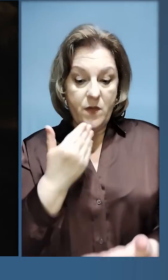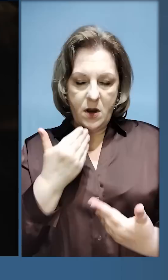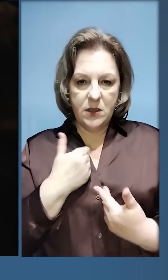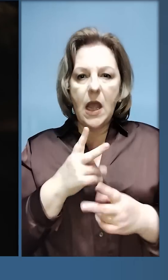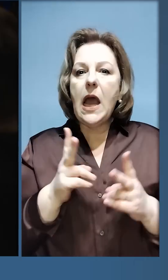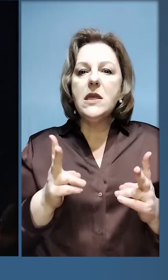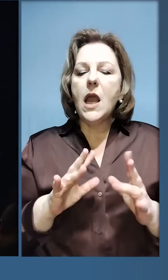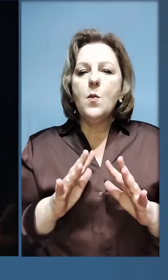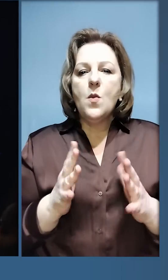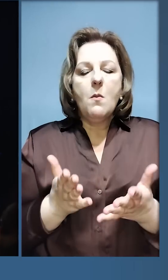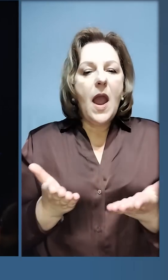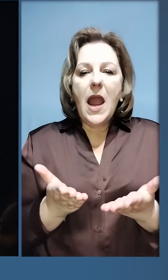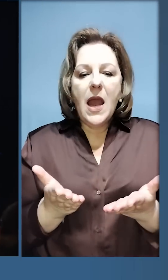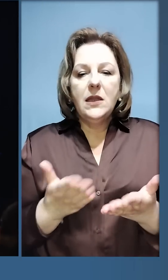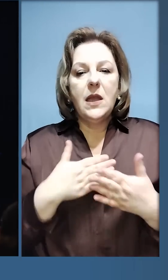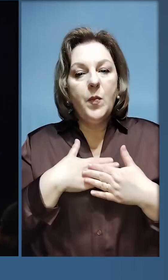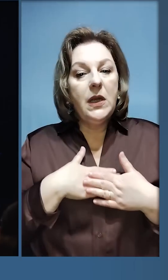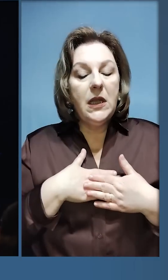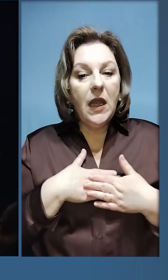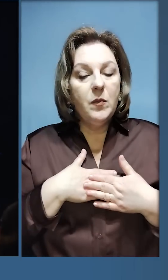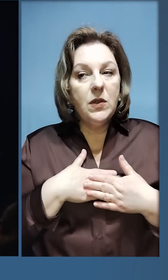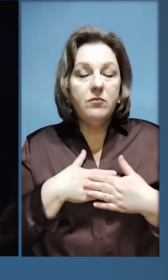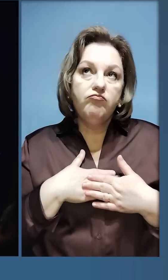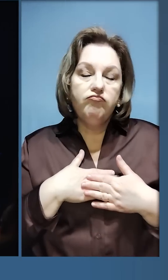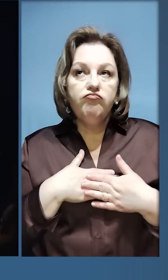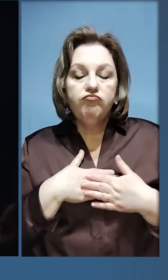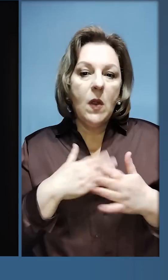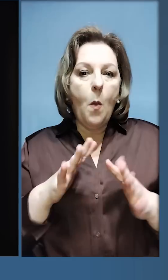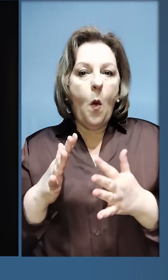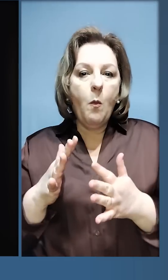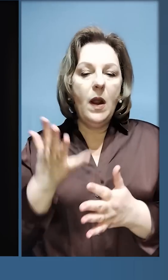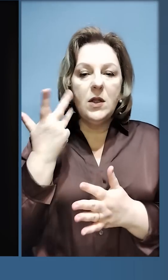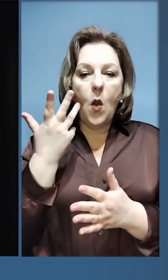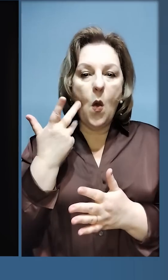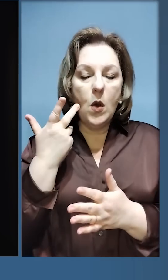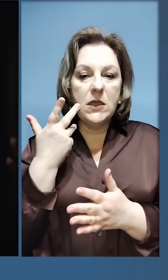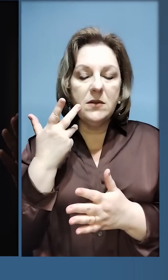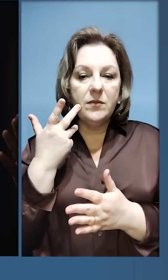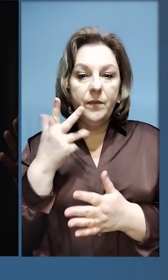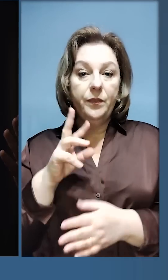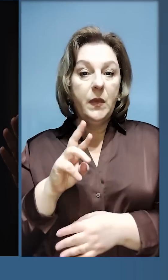І якщо ви запитаєте, який момент приємний момент, коли